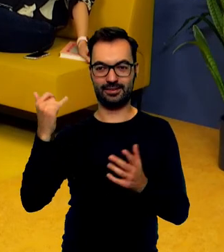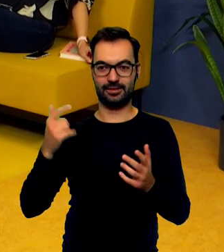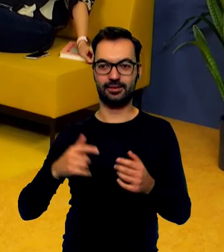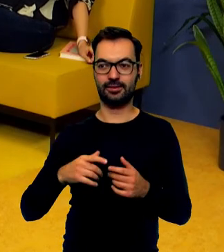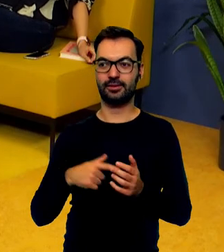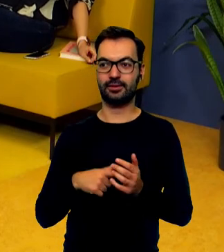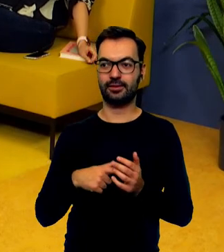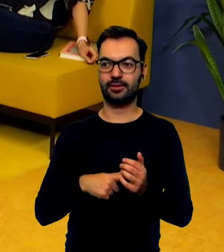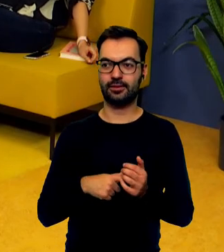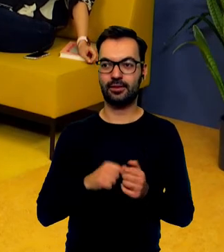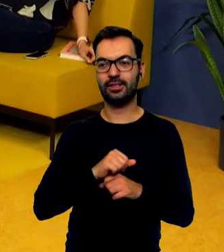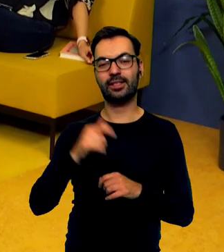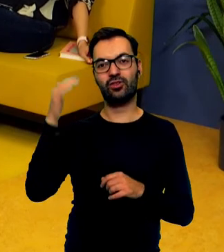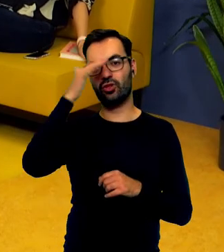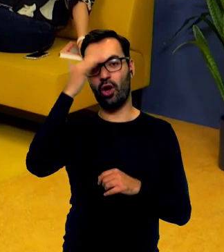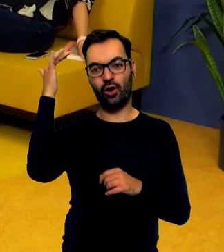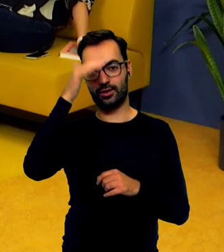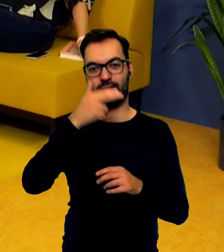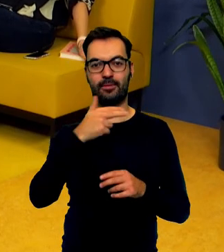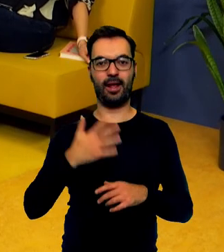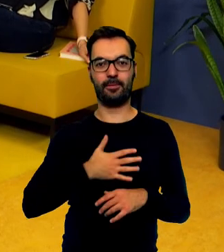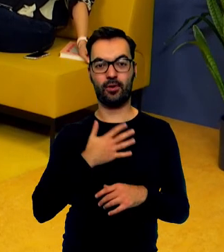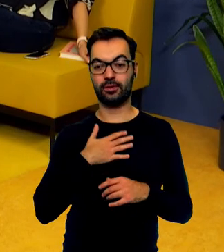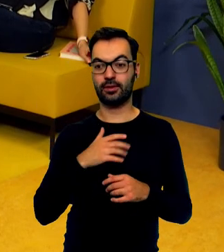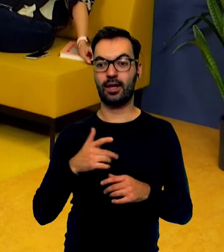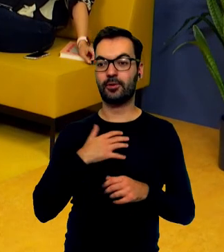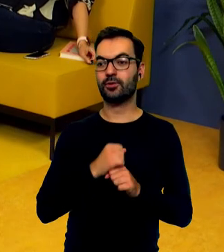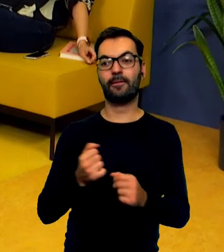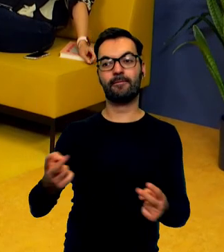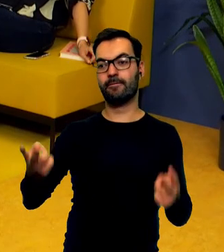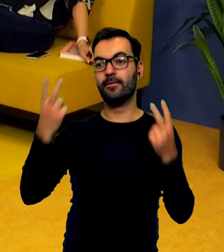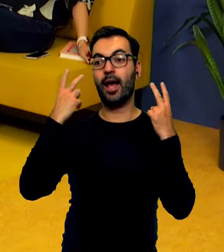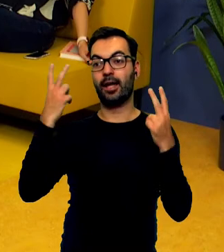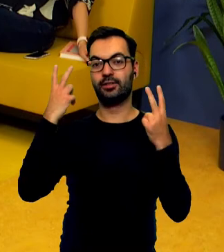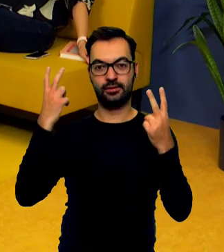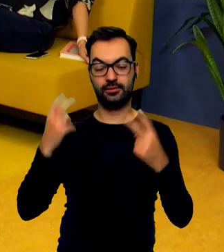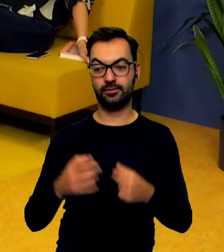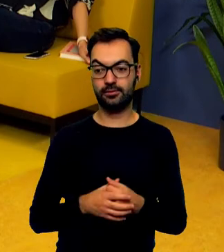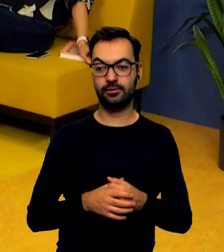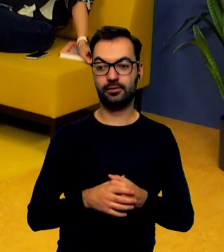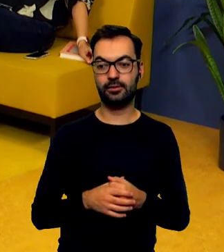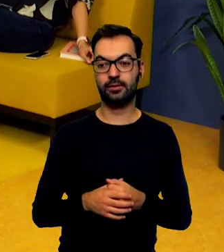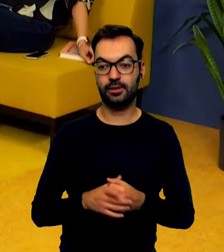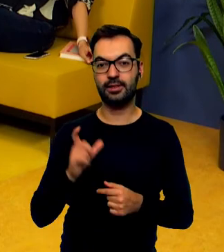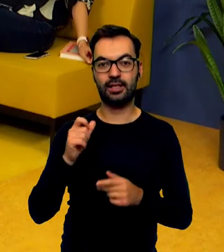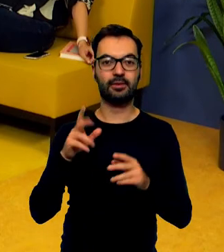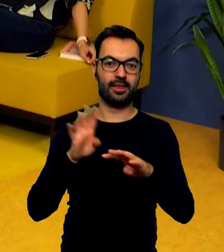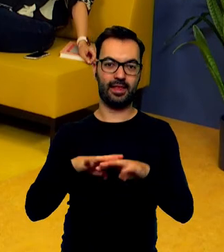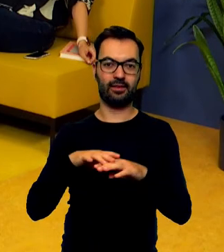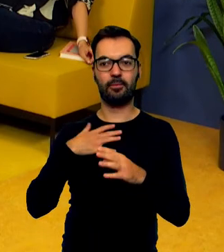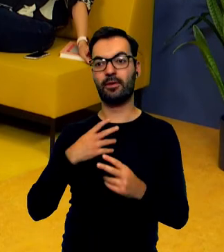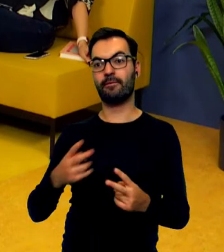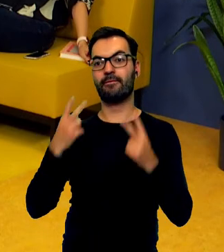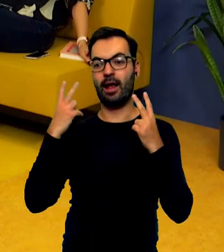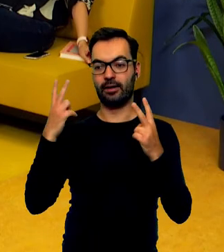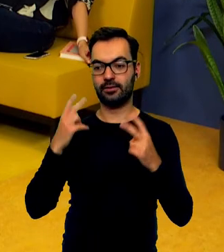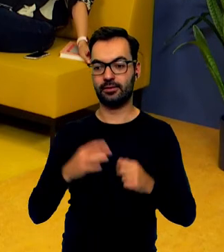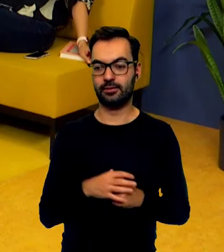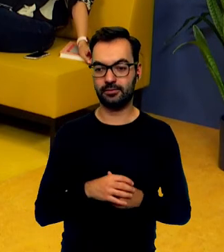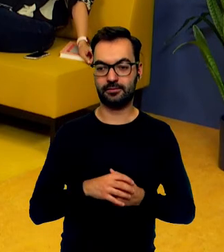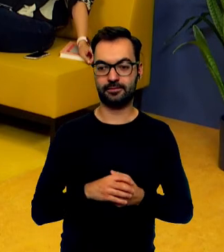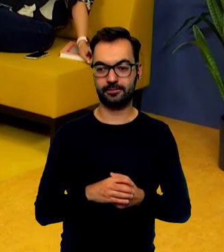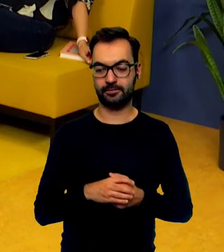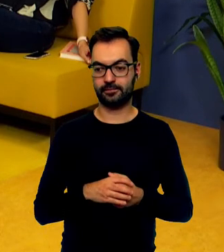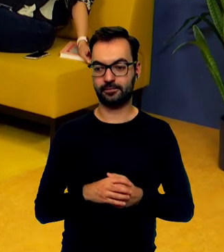Zacznijmy od tego, że to jest pewna teoria dotycząca emocji, że one są takie ważne, zaczynamy tak o nich myśleć